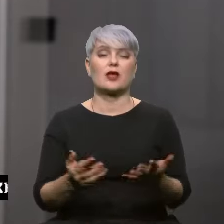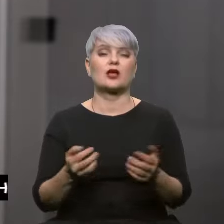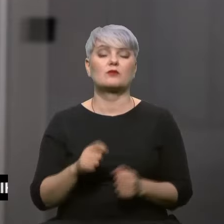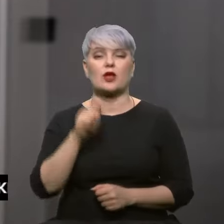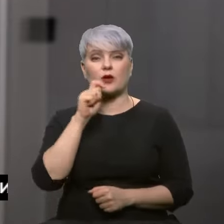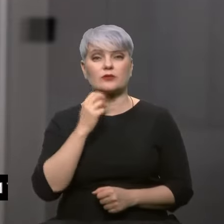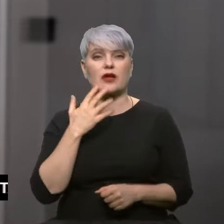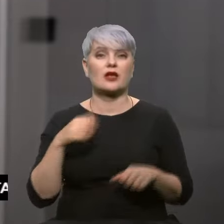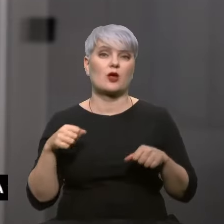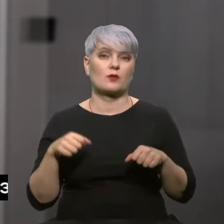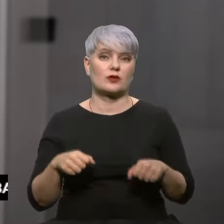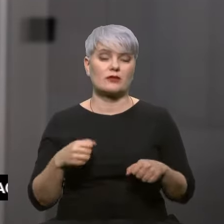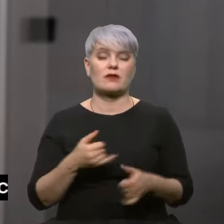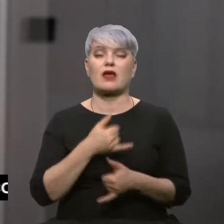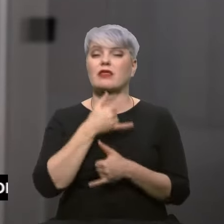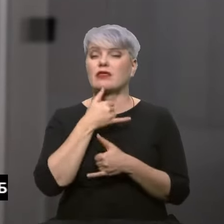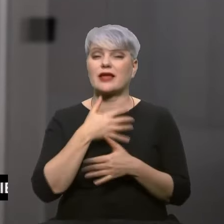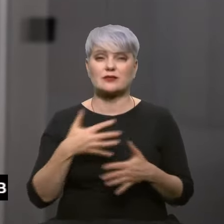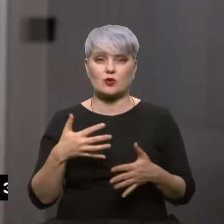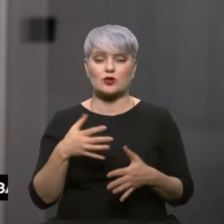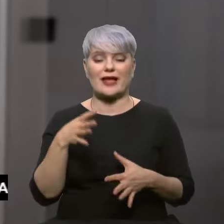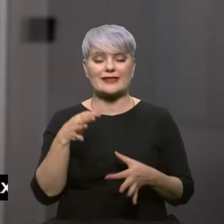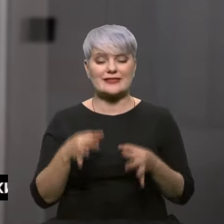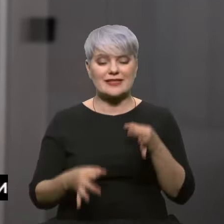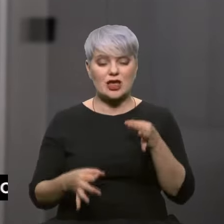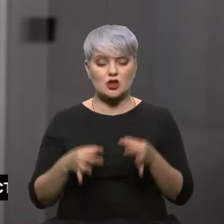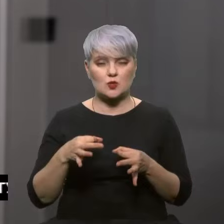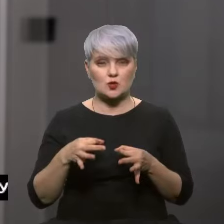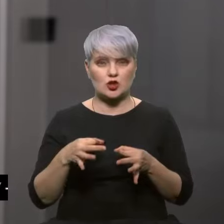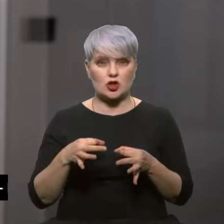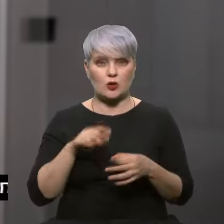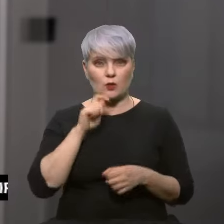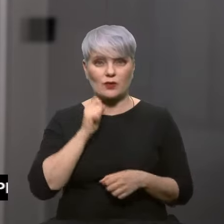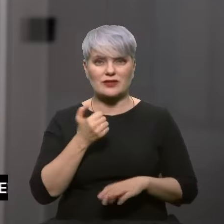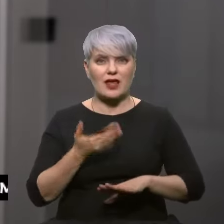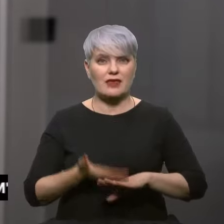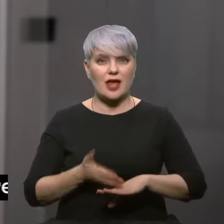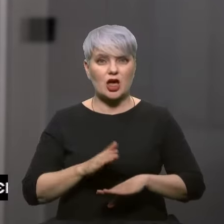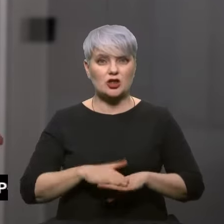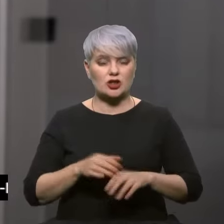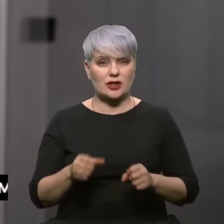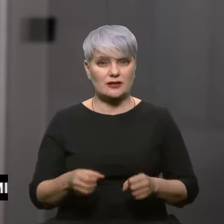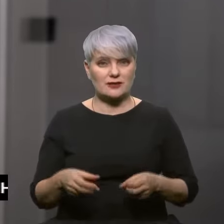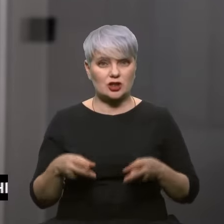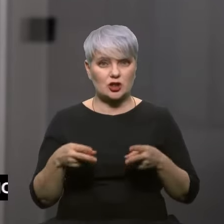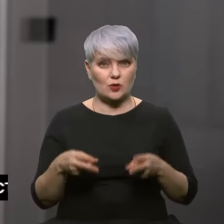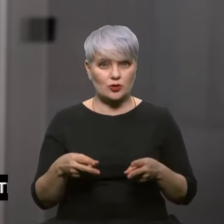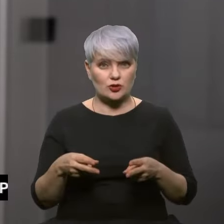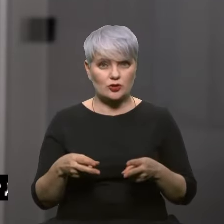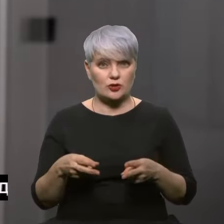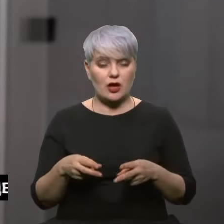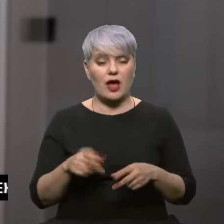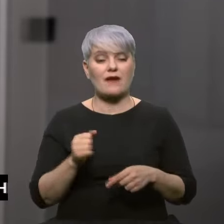громадянство відповідно до законопроекту не зможуть засуджені в Україні за тяжкий злочин. Людина, яка вчинила злочин у іншій державі, який